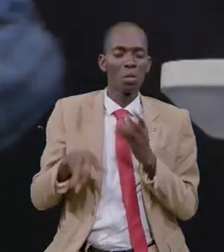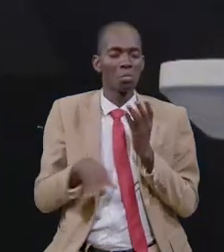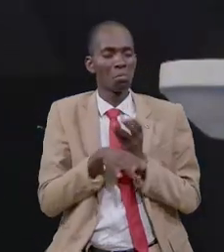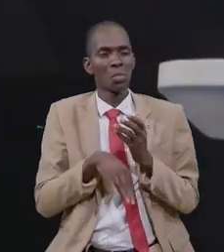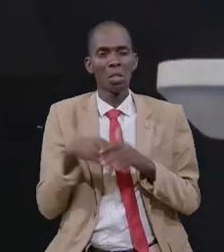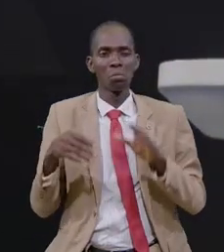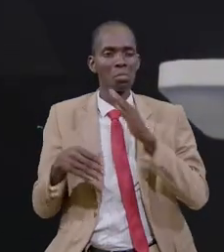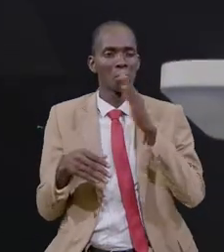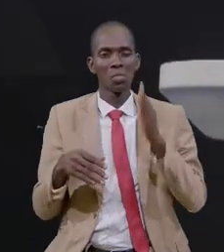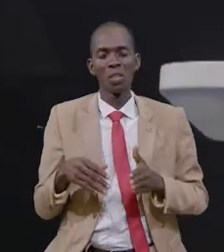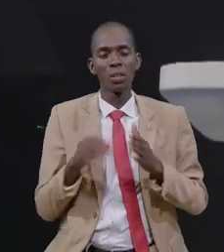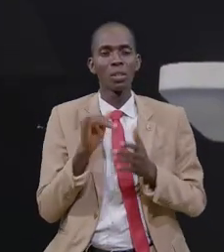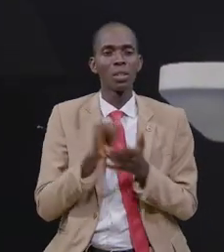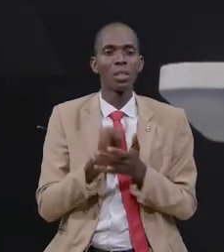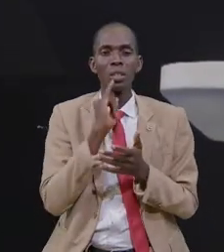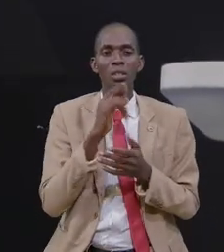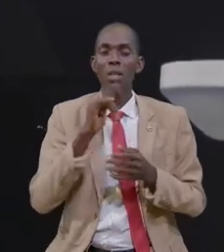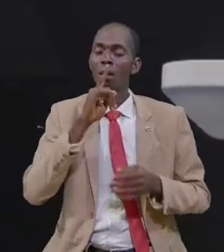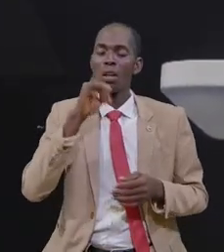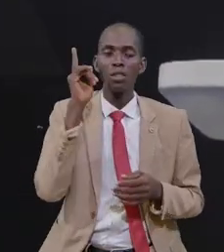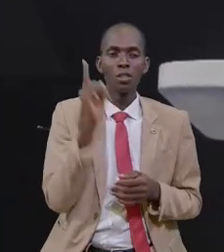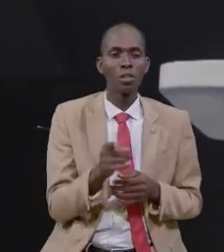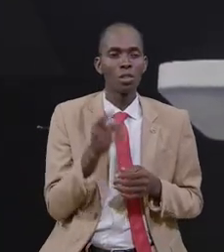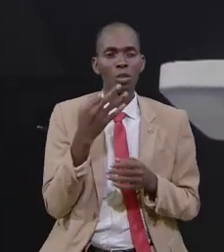L'assurance, l'acceptation, après avoir demandé.